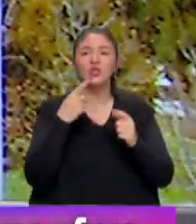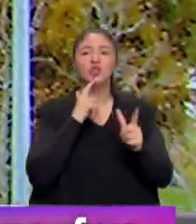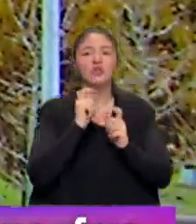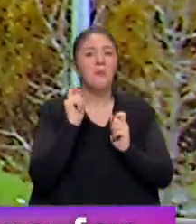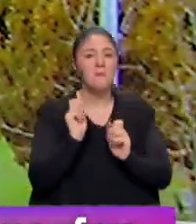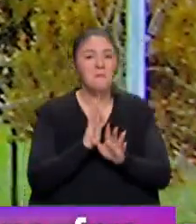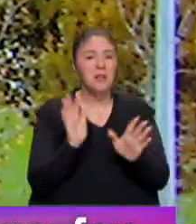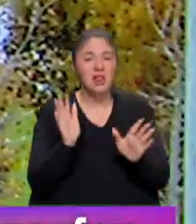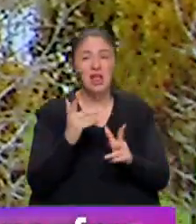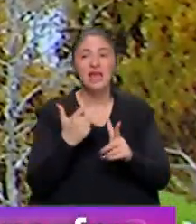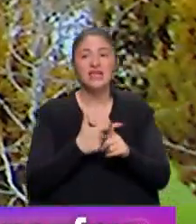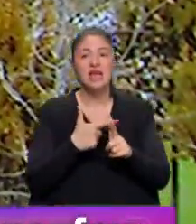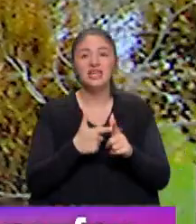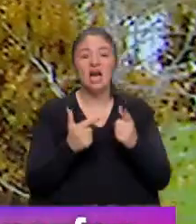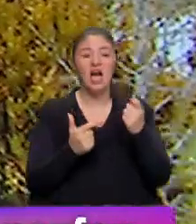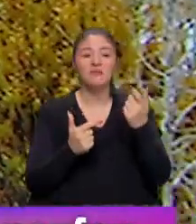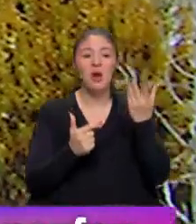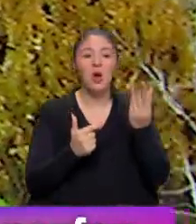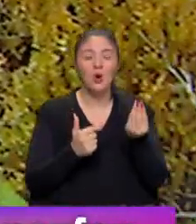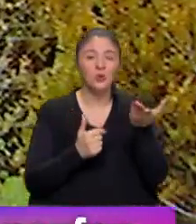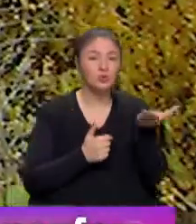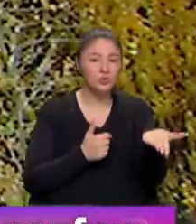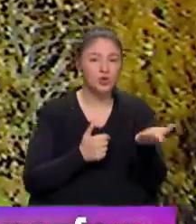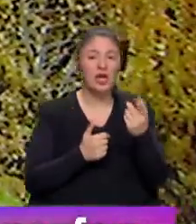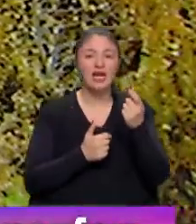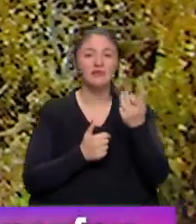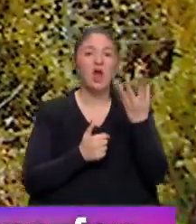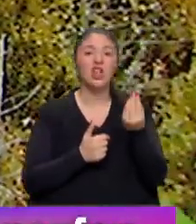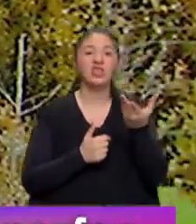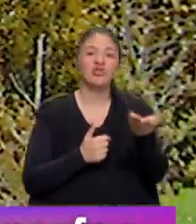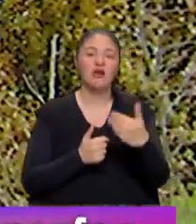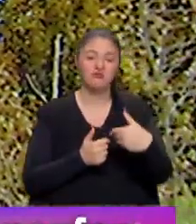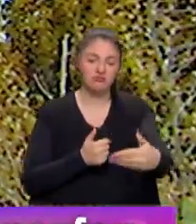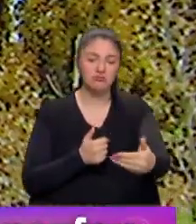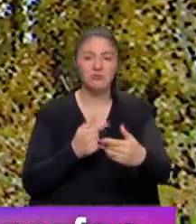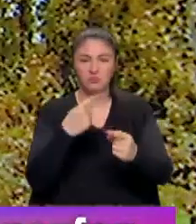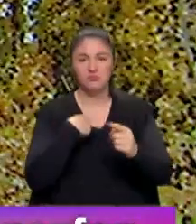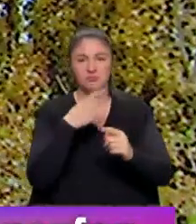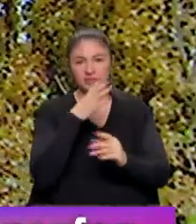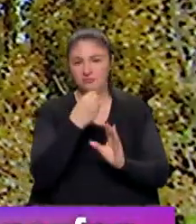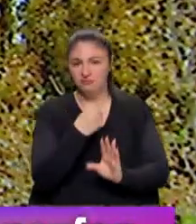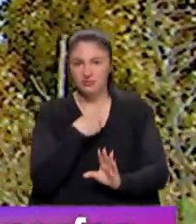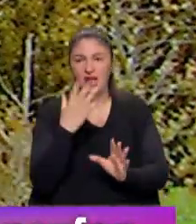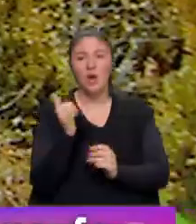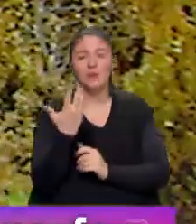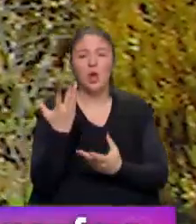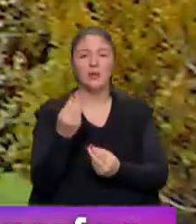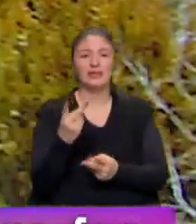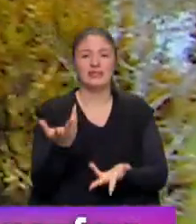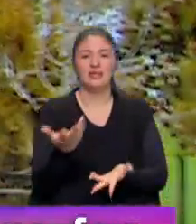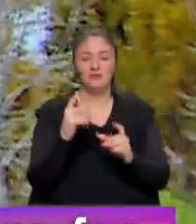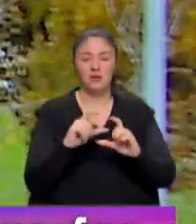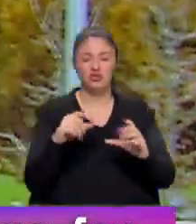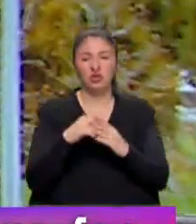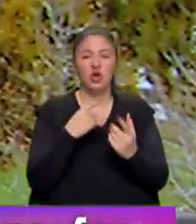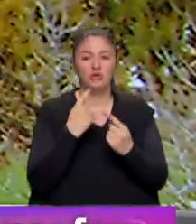Sözleşme yaptınız. Kiranız ne kadar oldu, ne kadar olacak? Bunun bilgisini bizimle paylaşın. Daha önemli ne olabilir başlığı